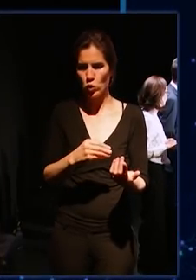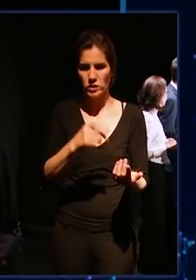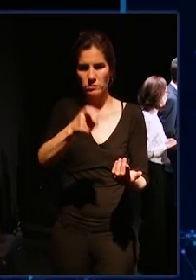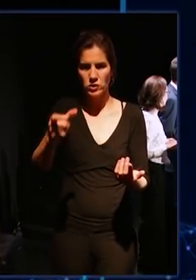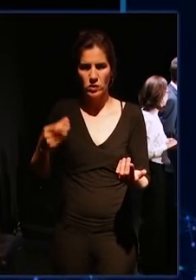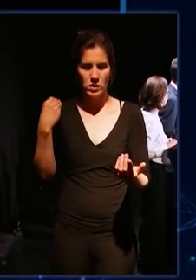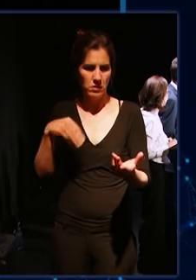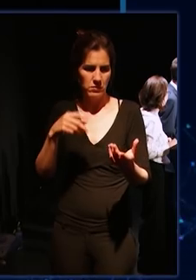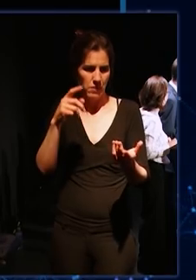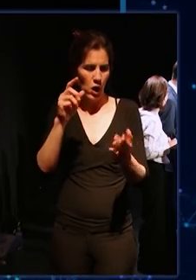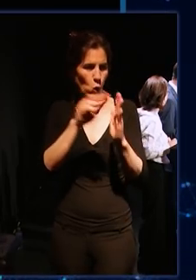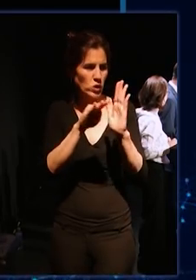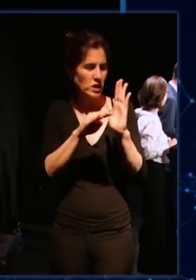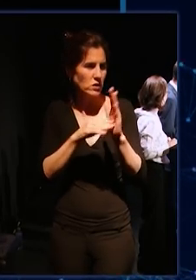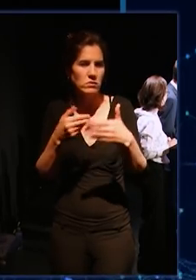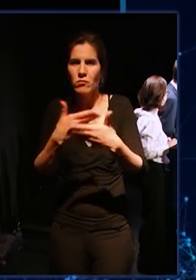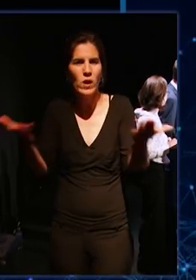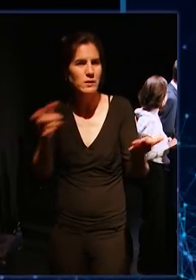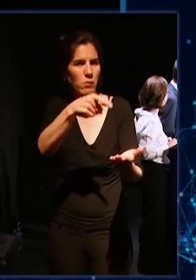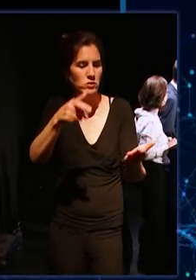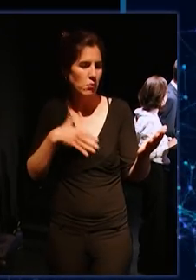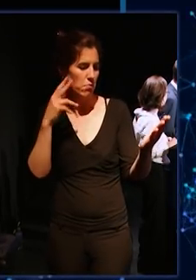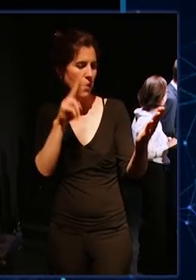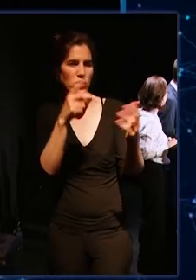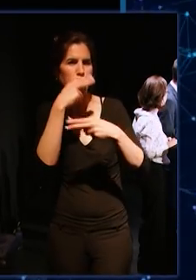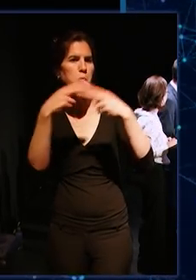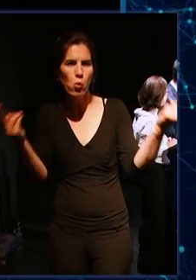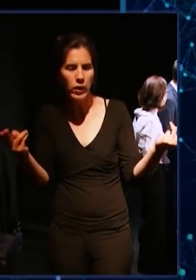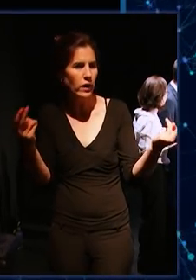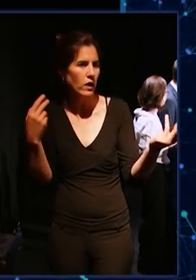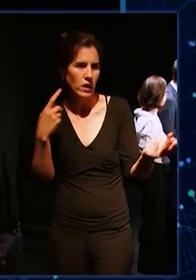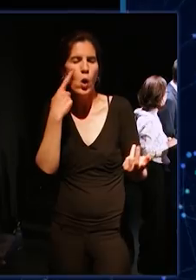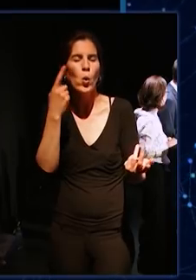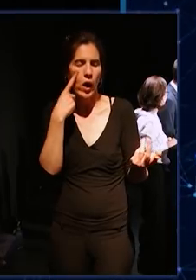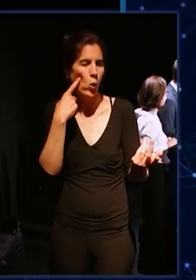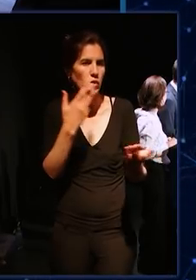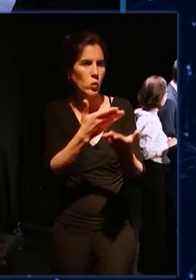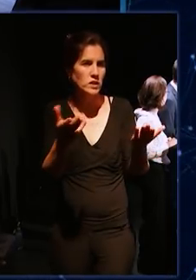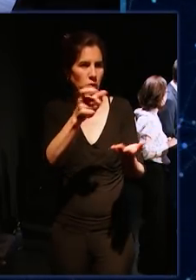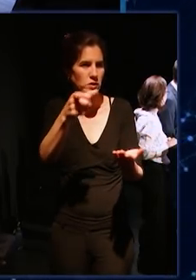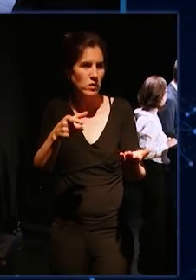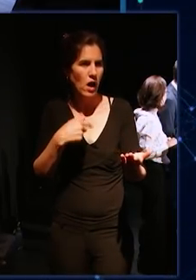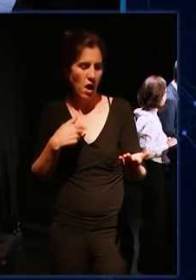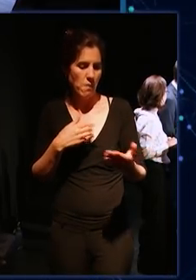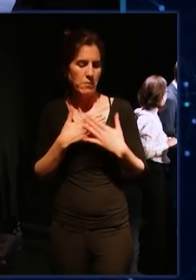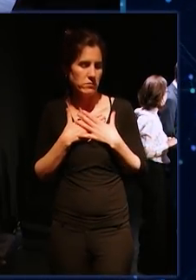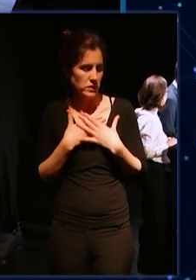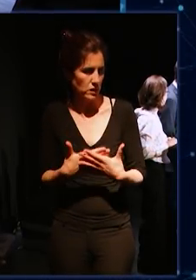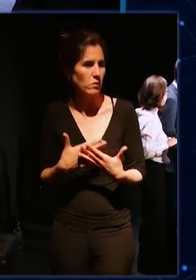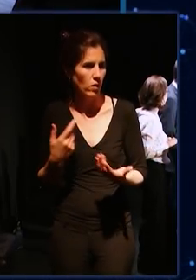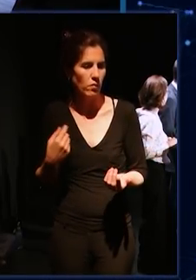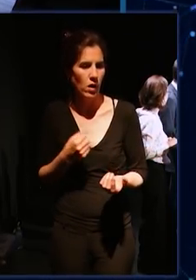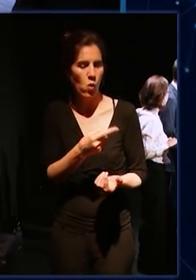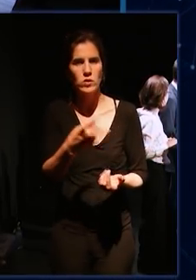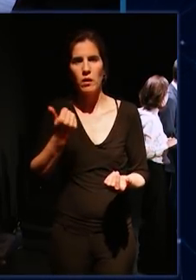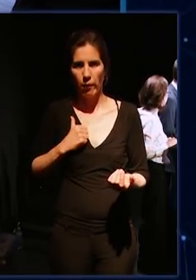condicions, és de l'abast de tothom, està publicat, és conegut. No, moltes gràcies. No és una qüestió que em sàpiga greu que ahir s'aprovessin l'adjudicació dels altres. Ana Costa, de